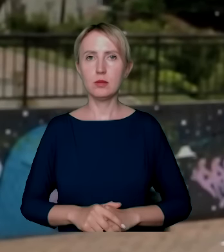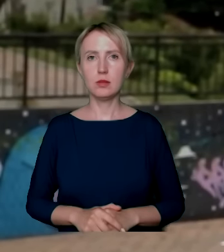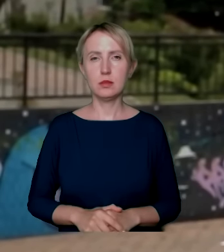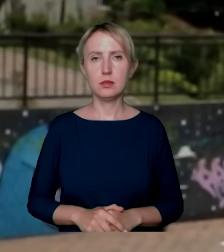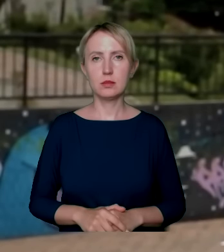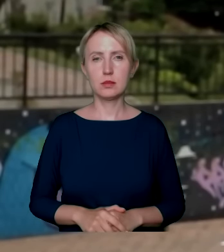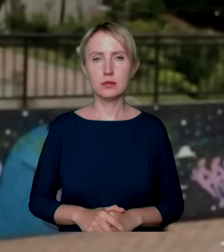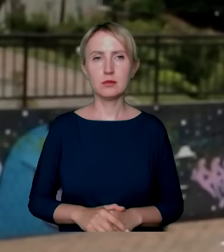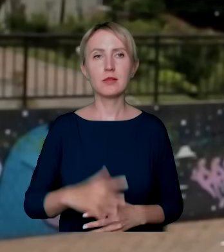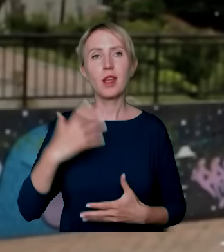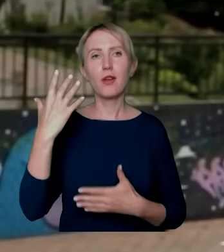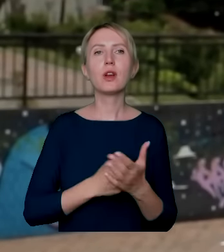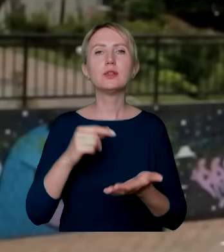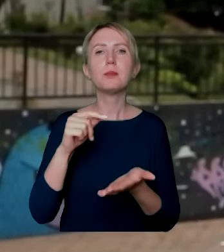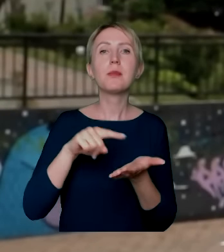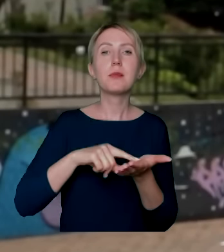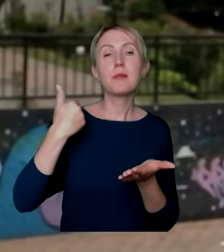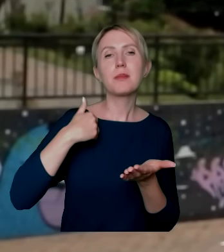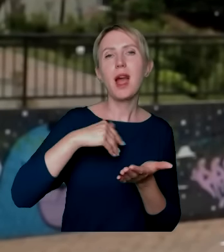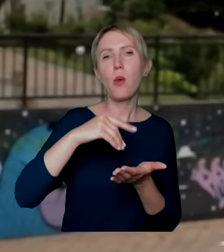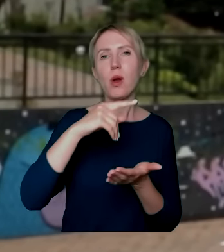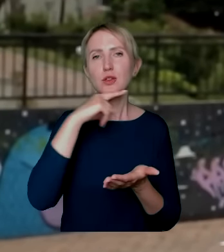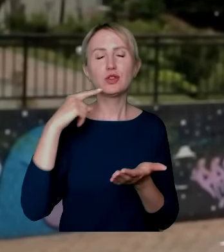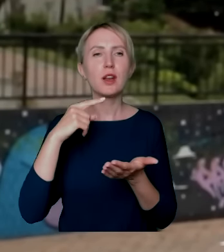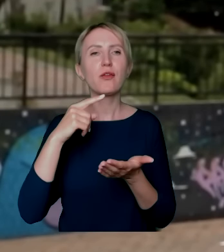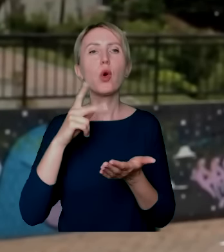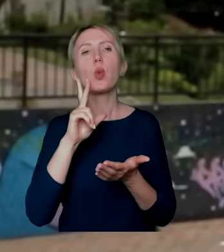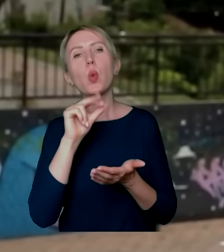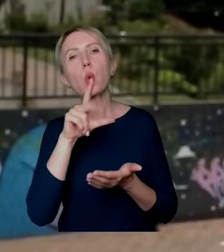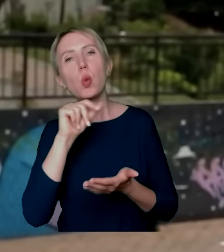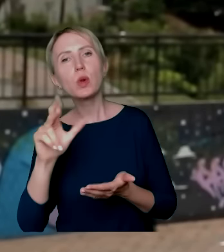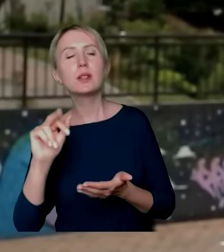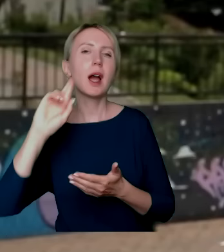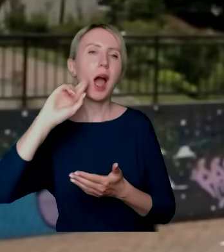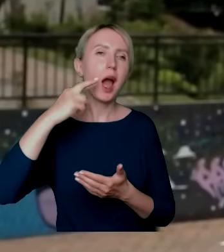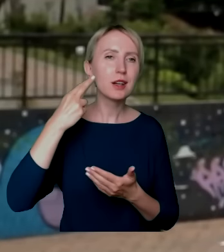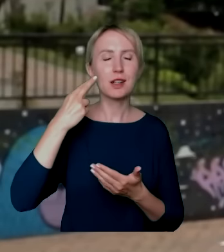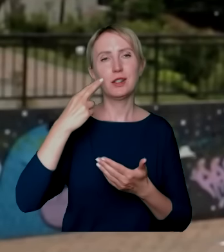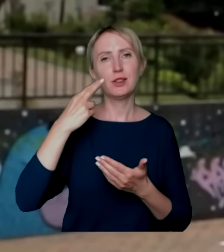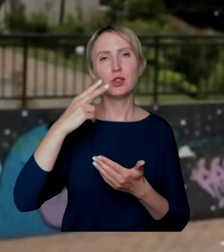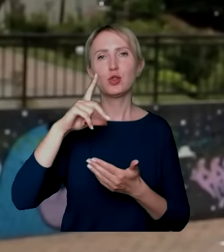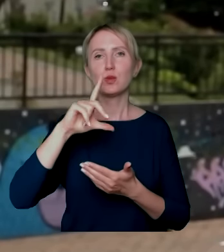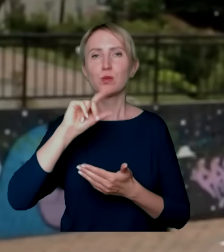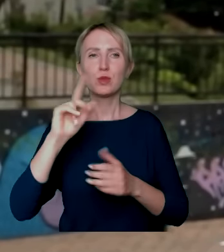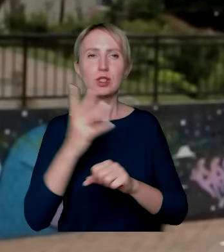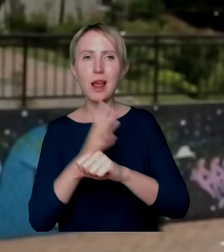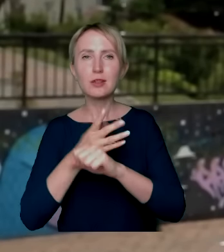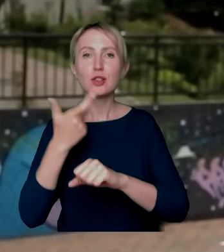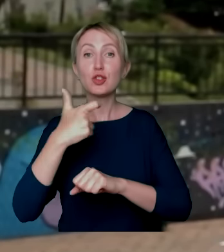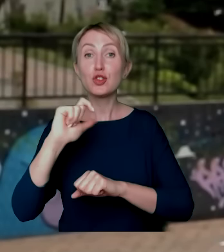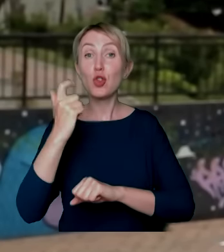Użyłem ziaren białej i czerwonej kukurydzy, ryżu, fasoli, słonecznika i pszenicy. W sumie niemal 100 kg.